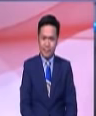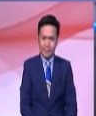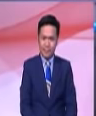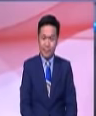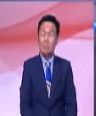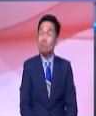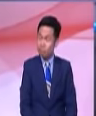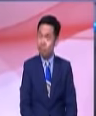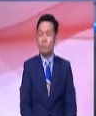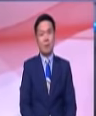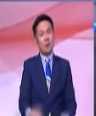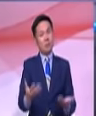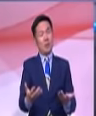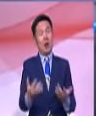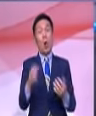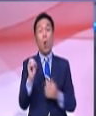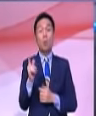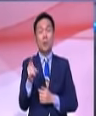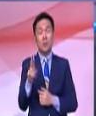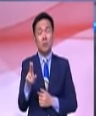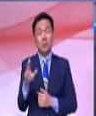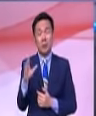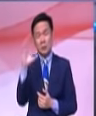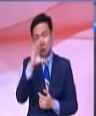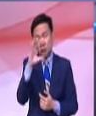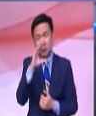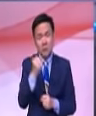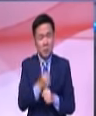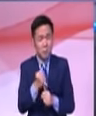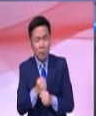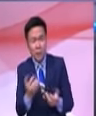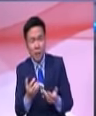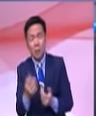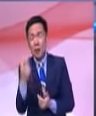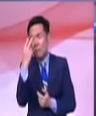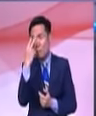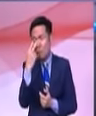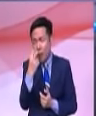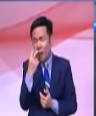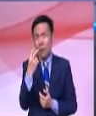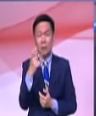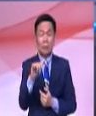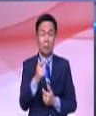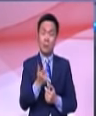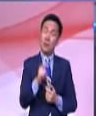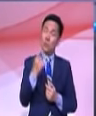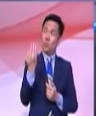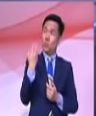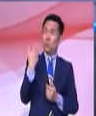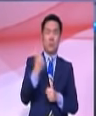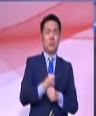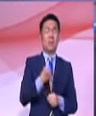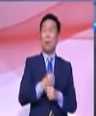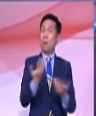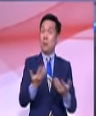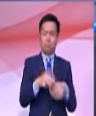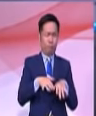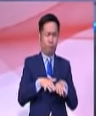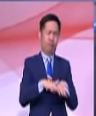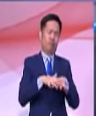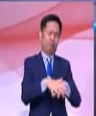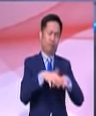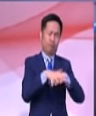Peluang mencari rezeki bagi orang kurang upaya, OKU cacat penglihatan kini bukan sekadar menganyam bakul atau tikar. Skop